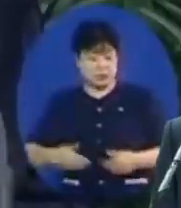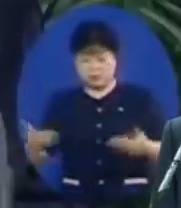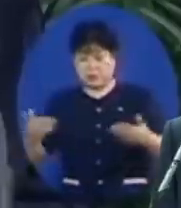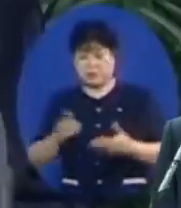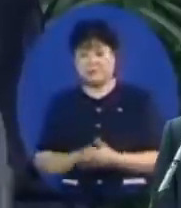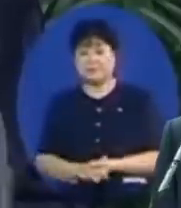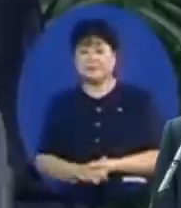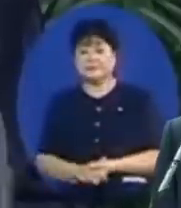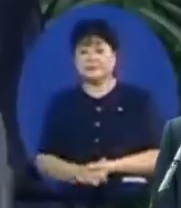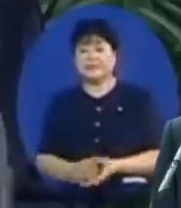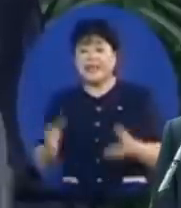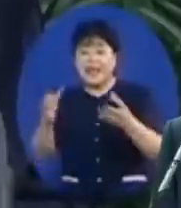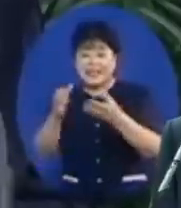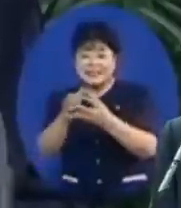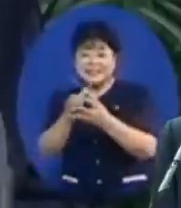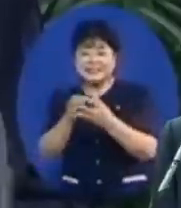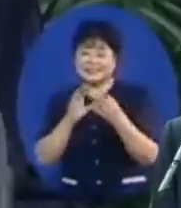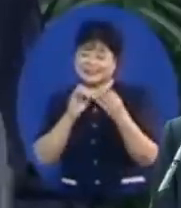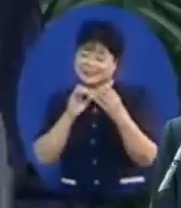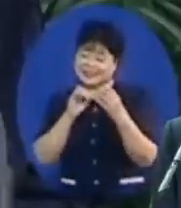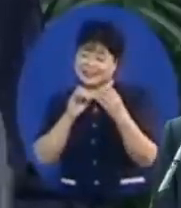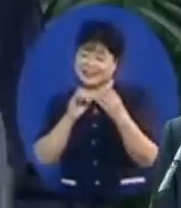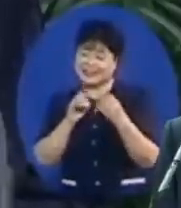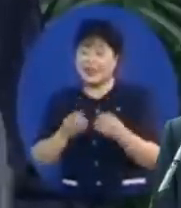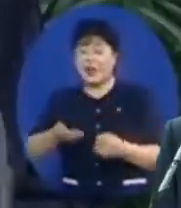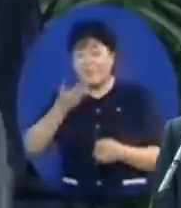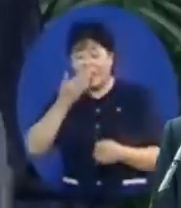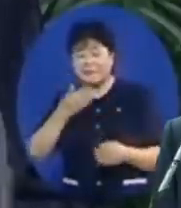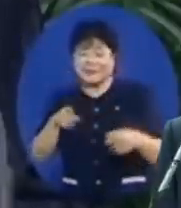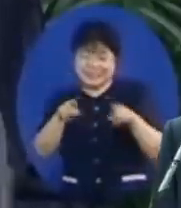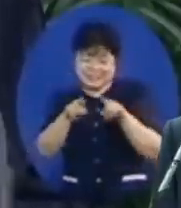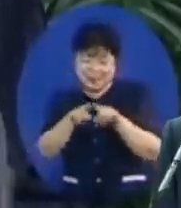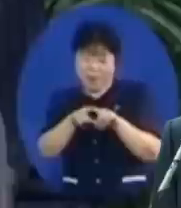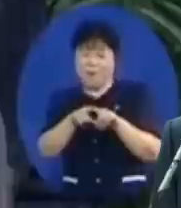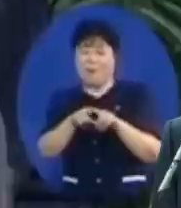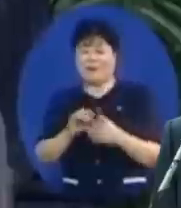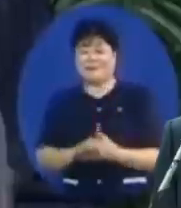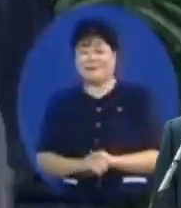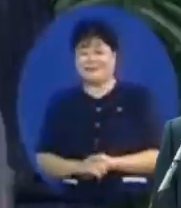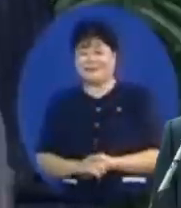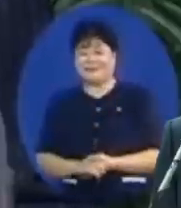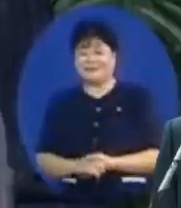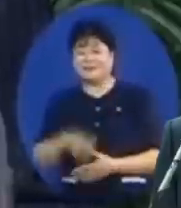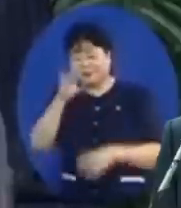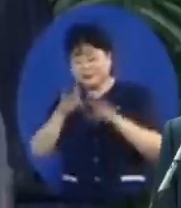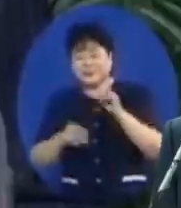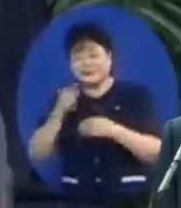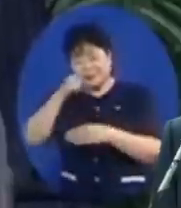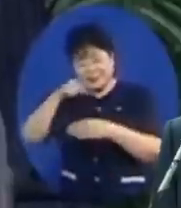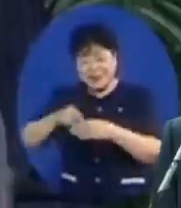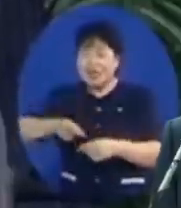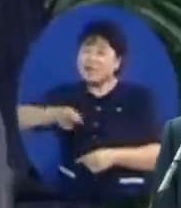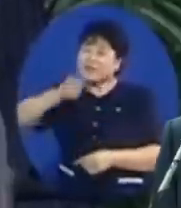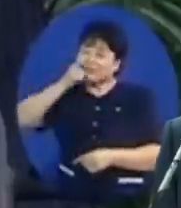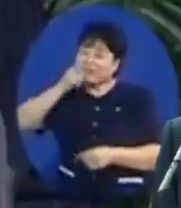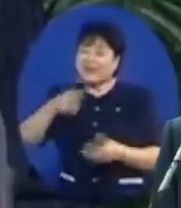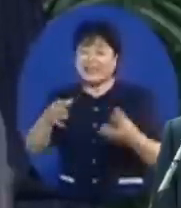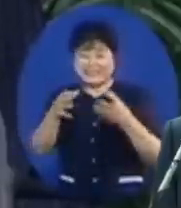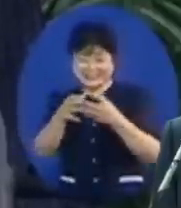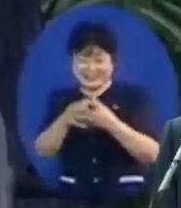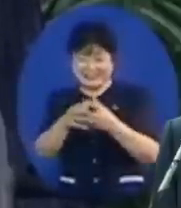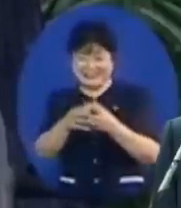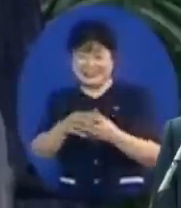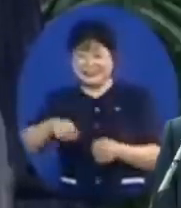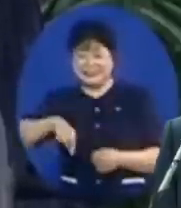있냐. 같이 밥 배고프면 밥도 같이 먹고 목마르면 차도 같이 마시고